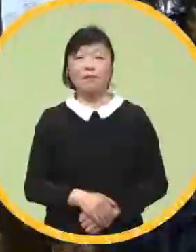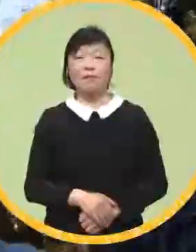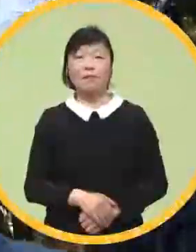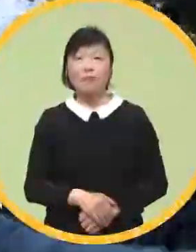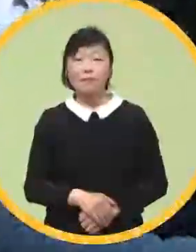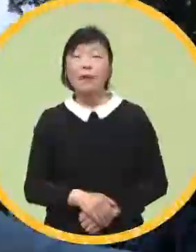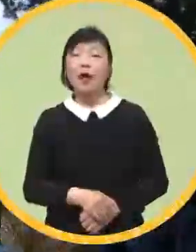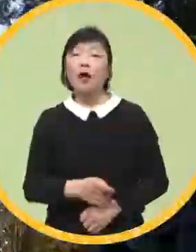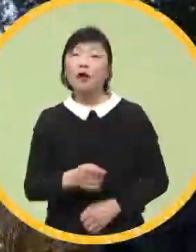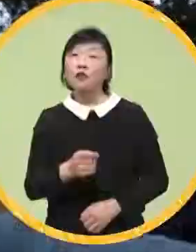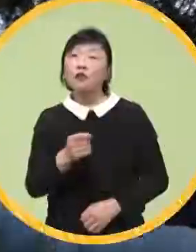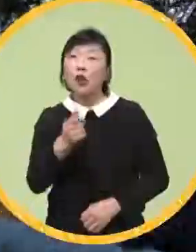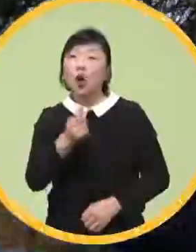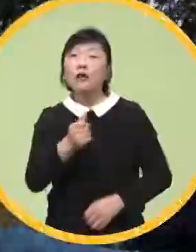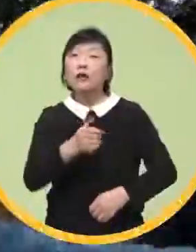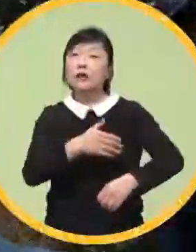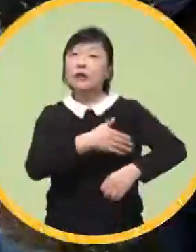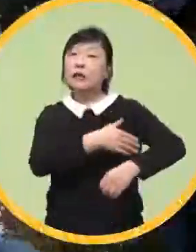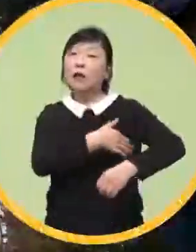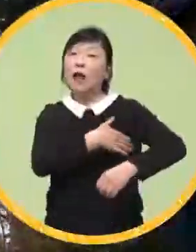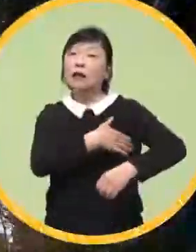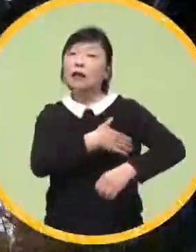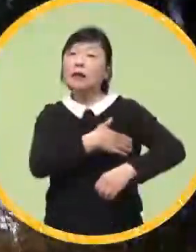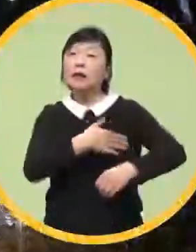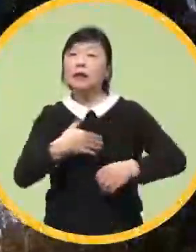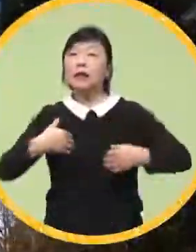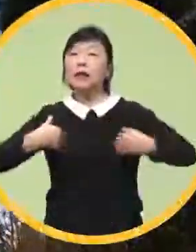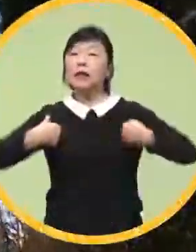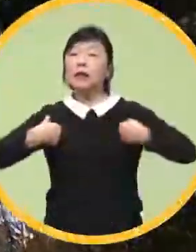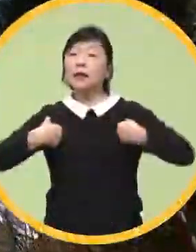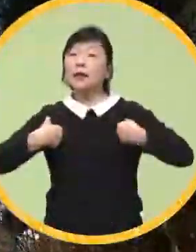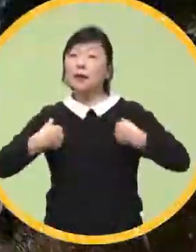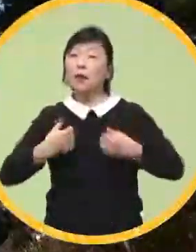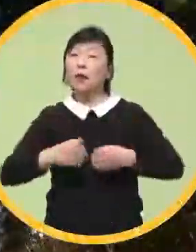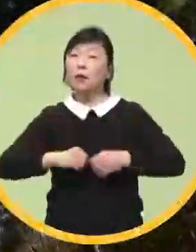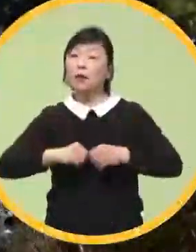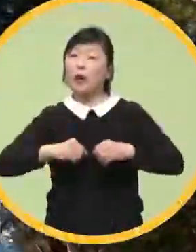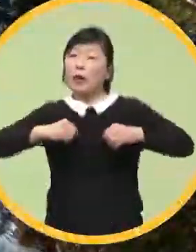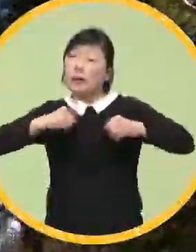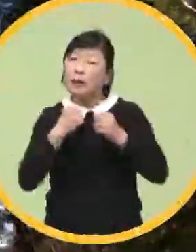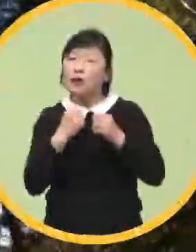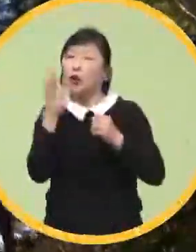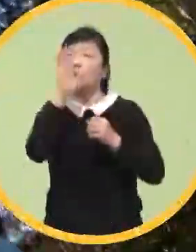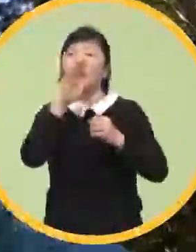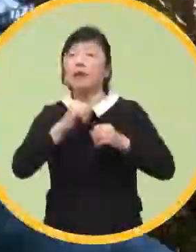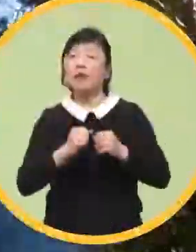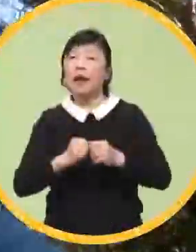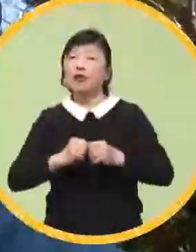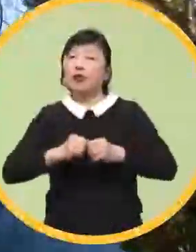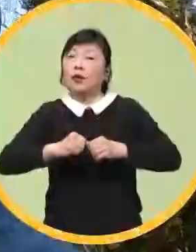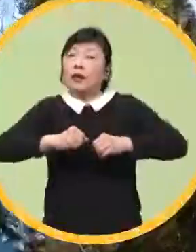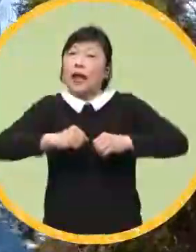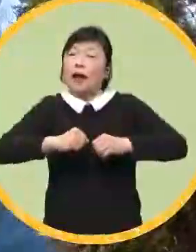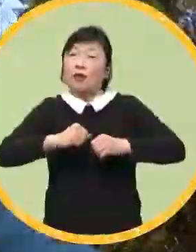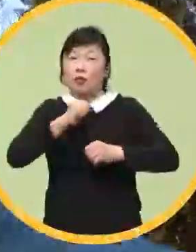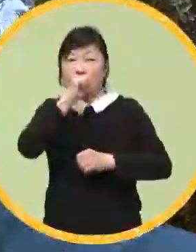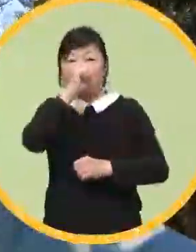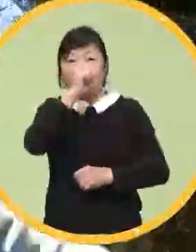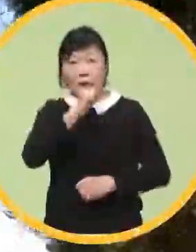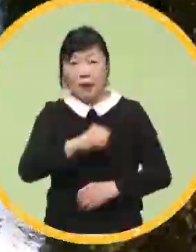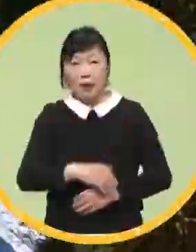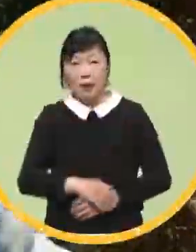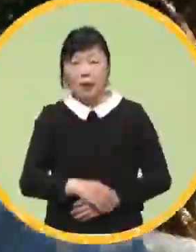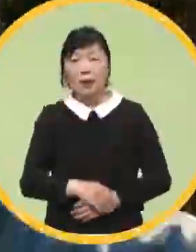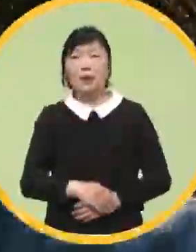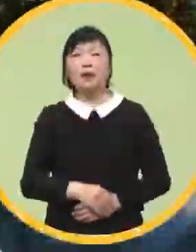強くか形で使いとは記号はい自己ムっておりぞ開いてあげるてー